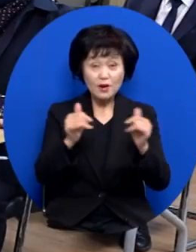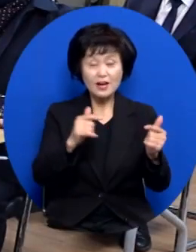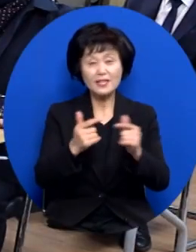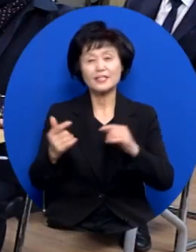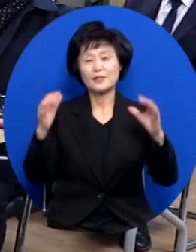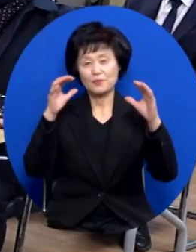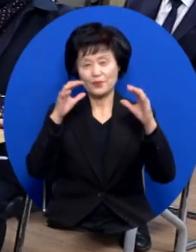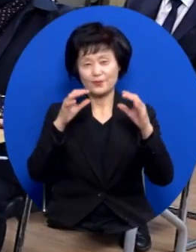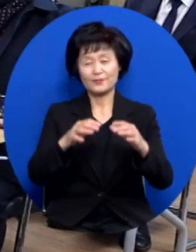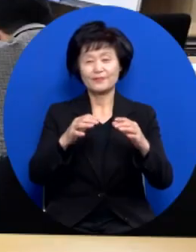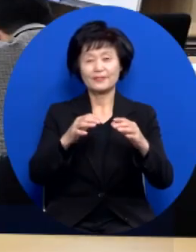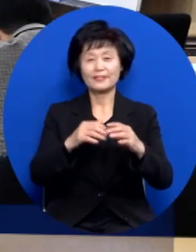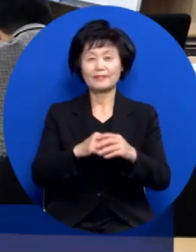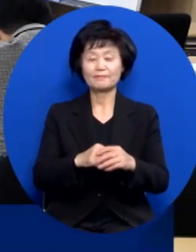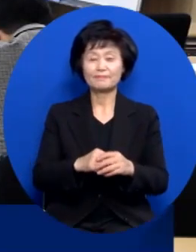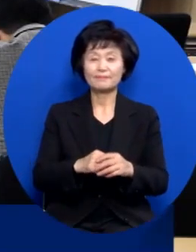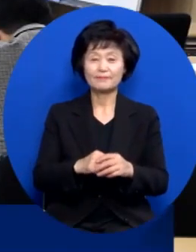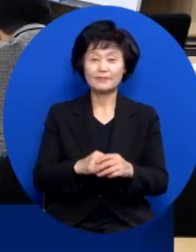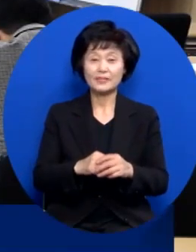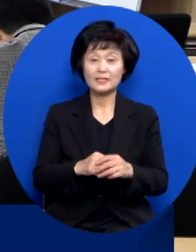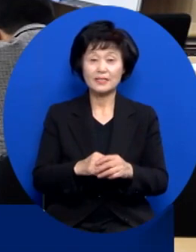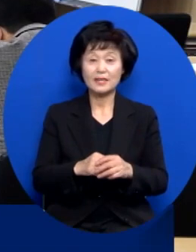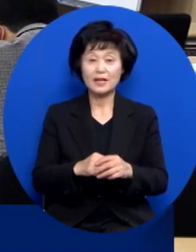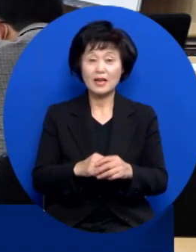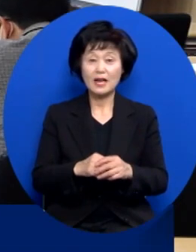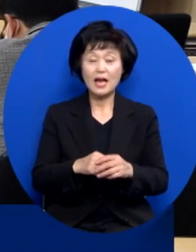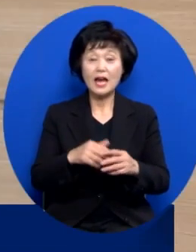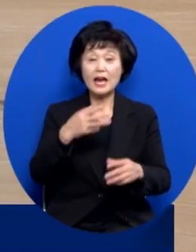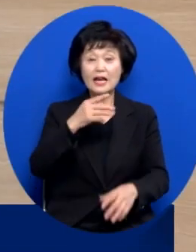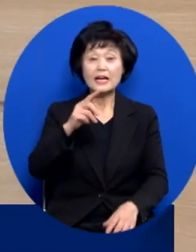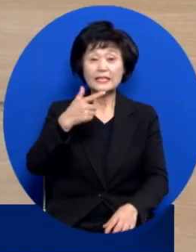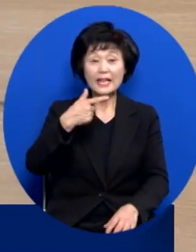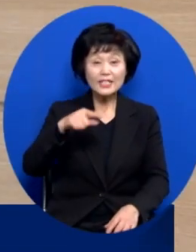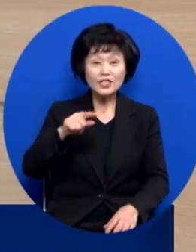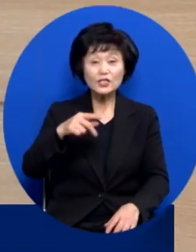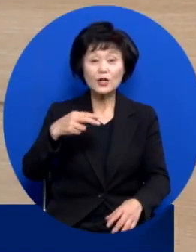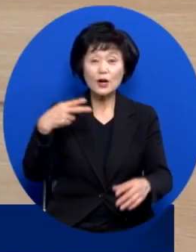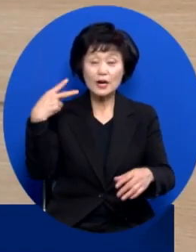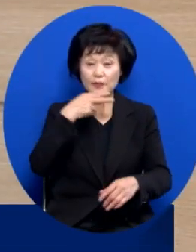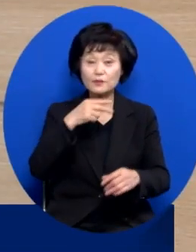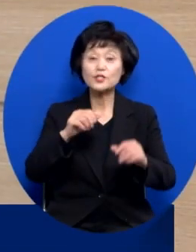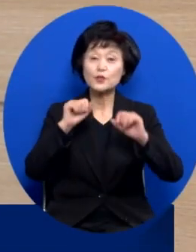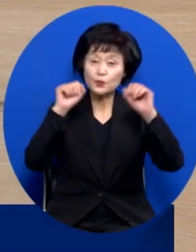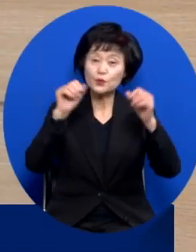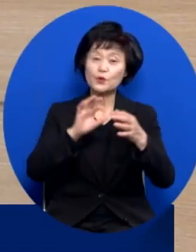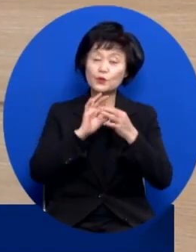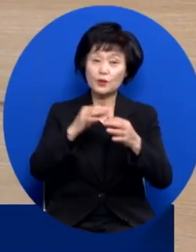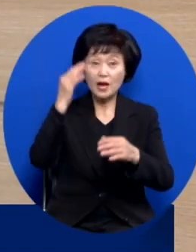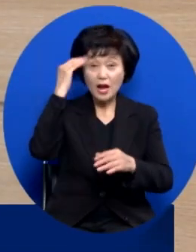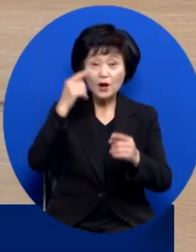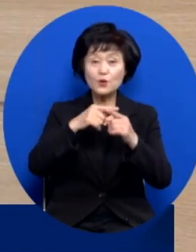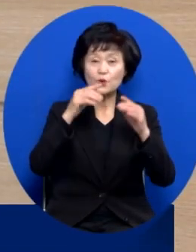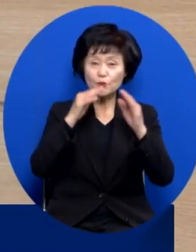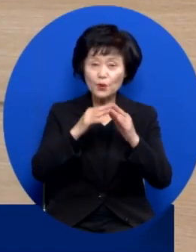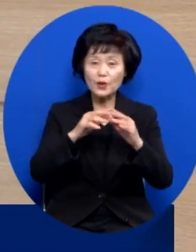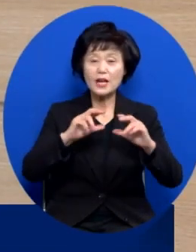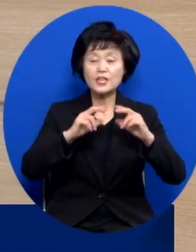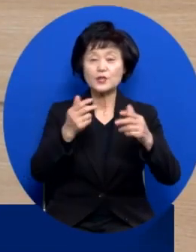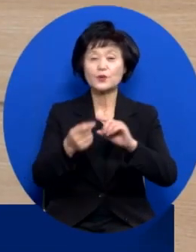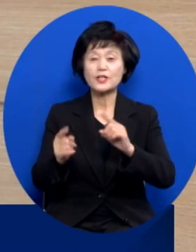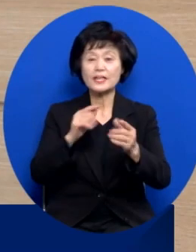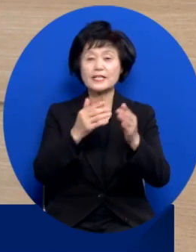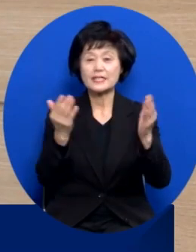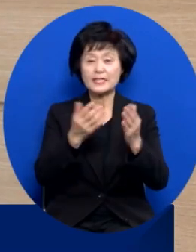모였습니다. 탄소 금식 운동을 통해 한국교회가 지구를 살리는 일에 생명의 플랫폼